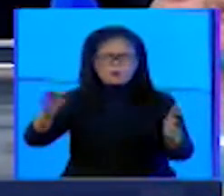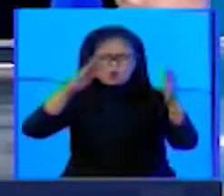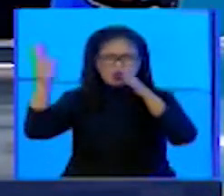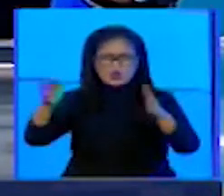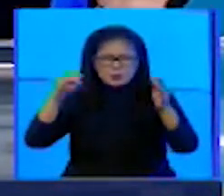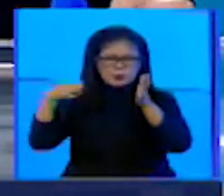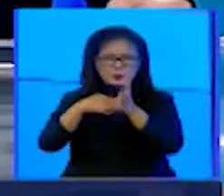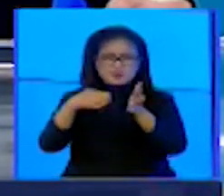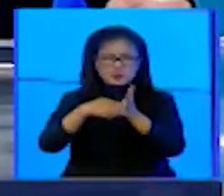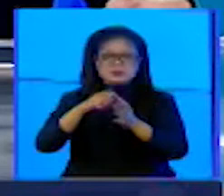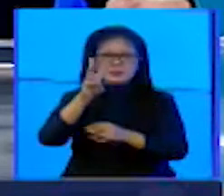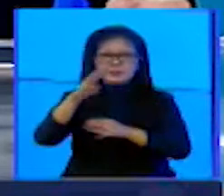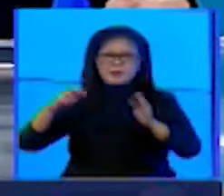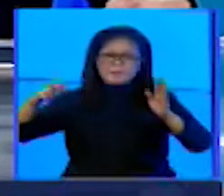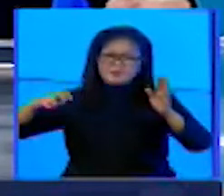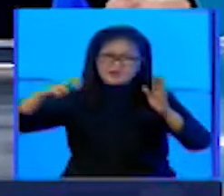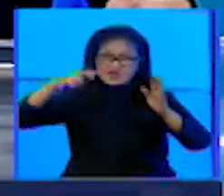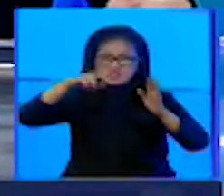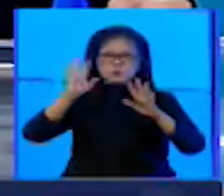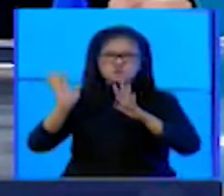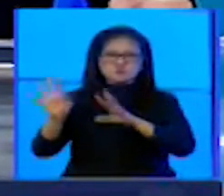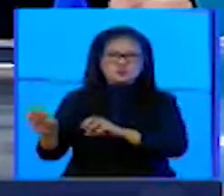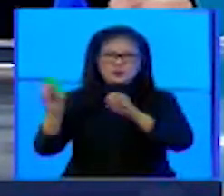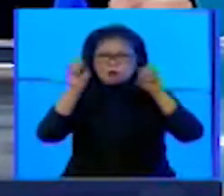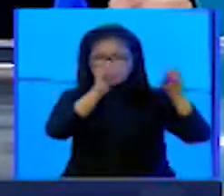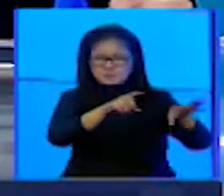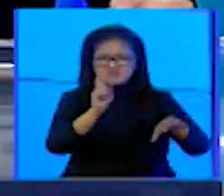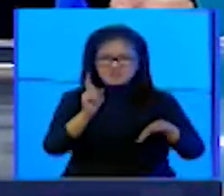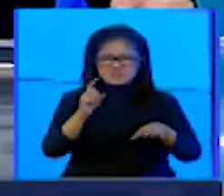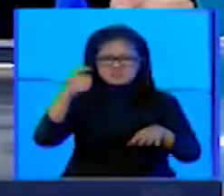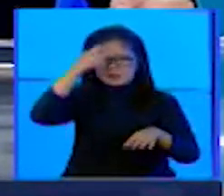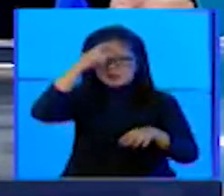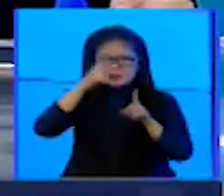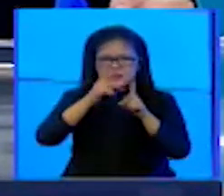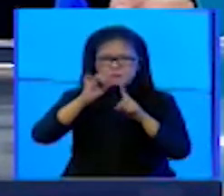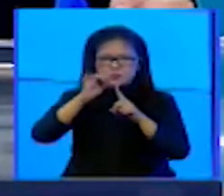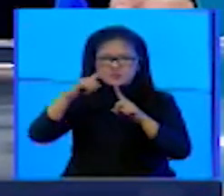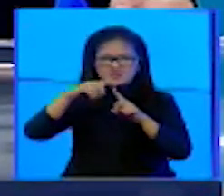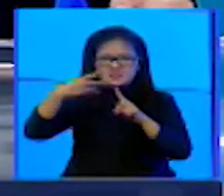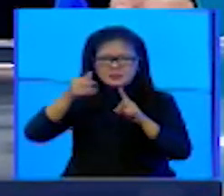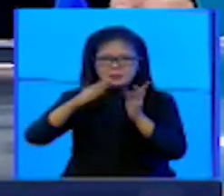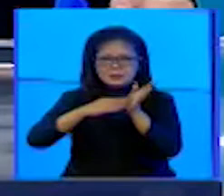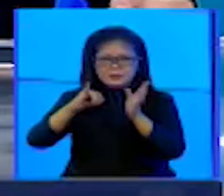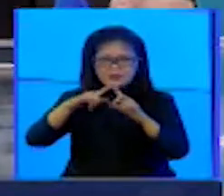pendaki bahkan harus dievakuasi karena menderita hipotermia dan cedera kaki.